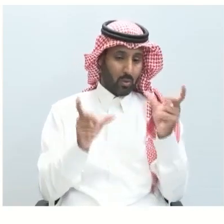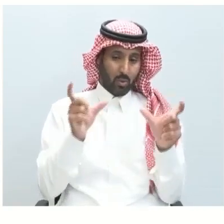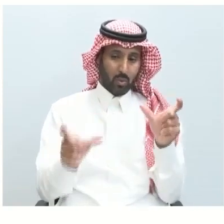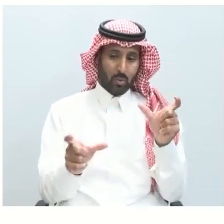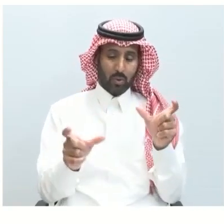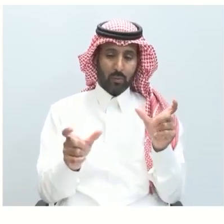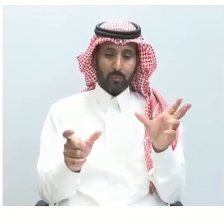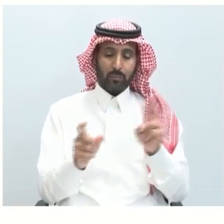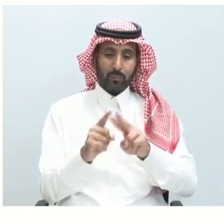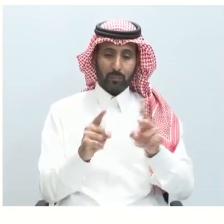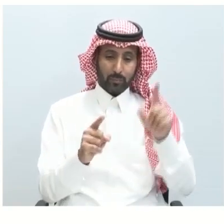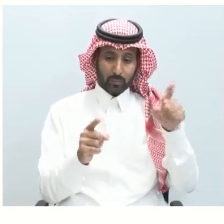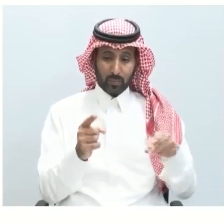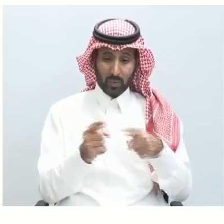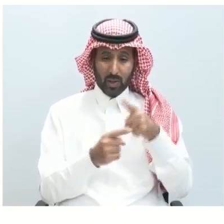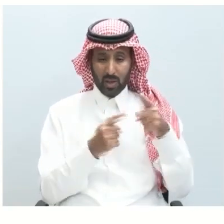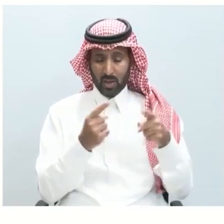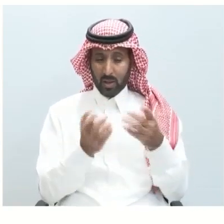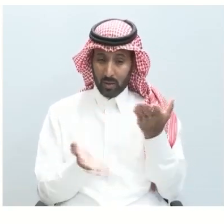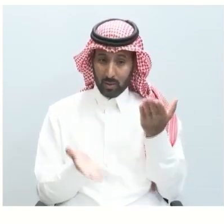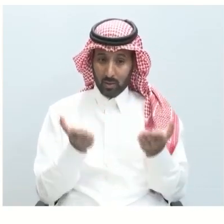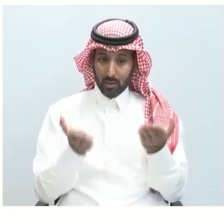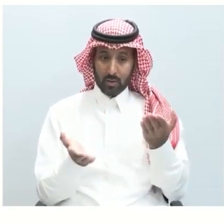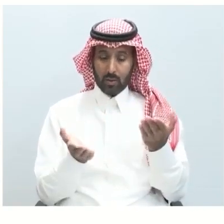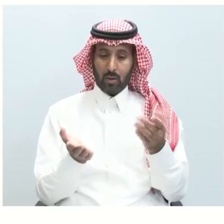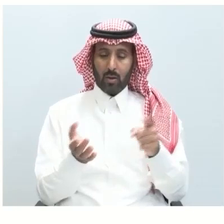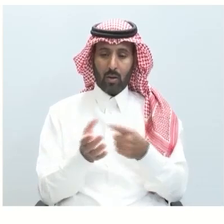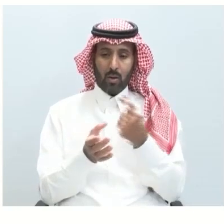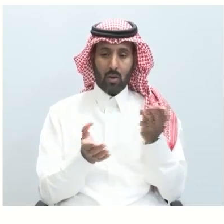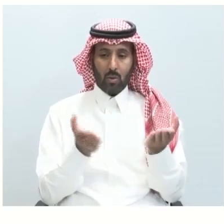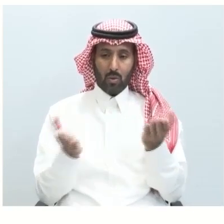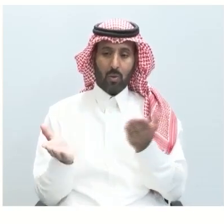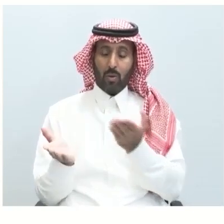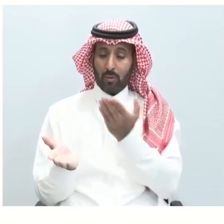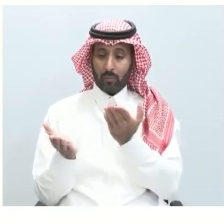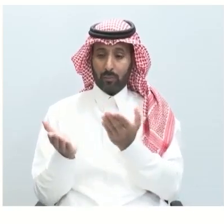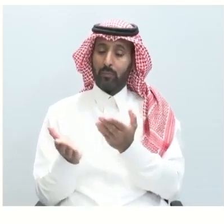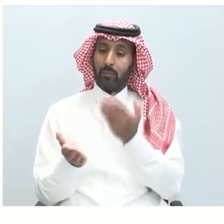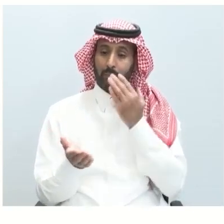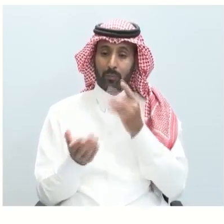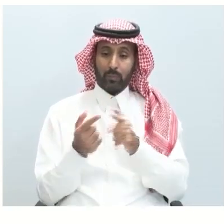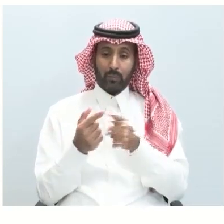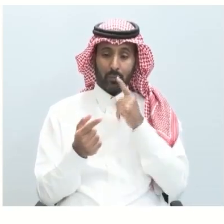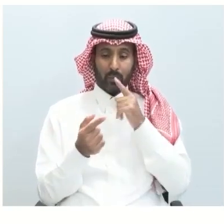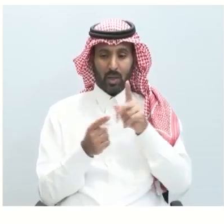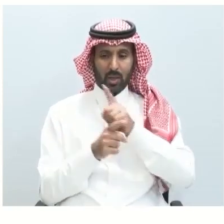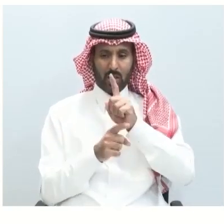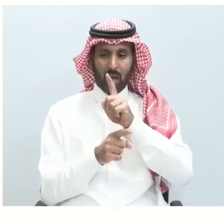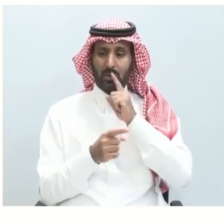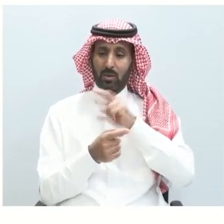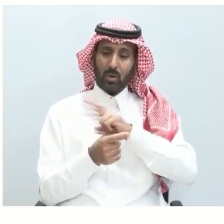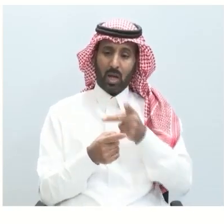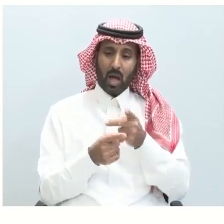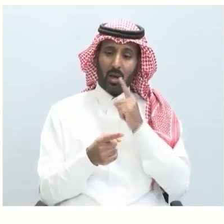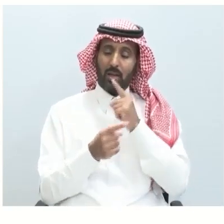داخل كل وورق يحدث توازن في داخل الدورق الواحد يحدث توازن ما بين الحاله الغازيه والحاله